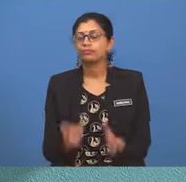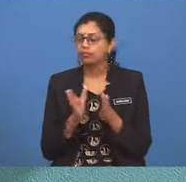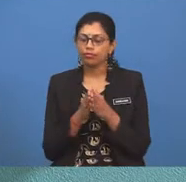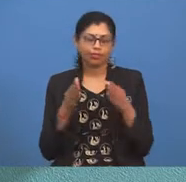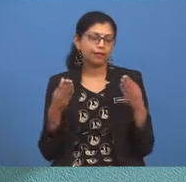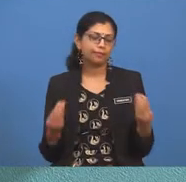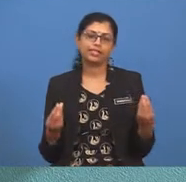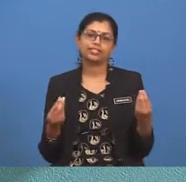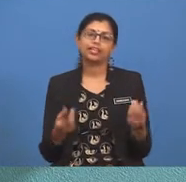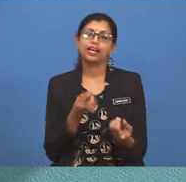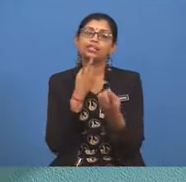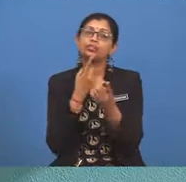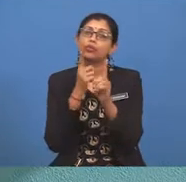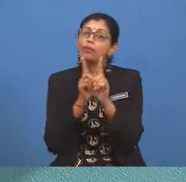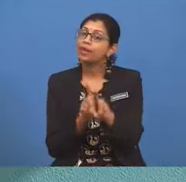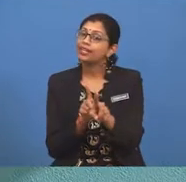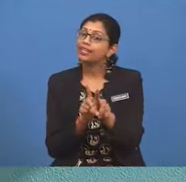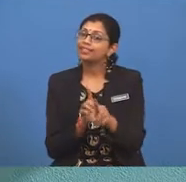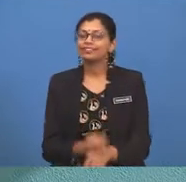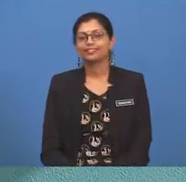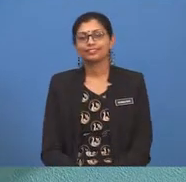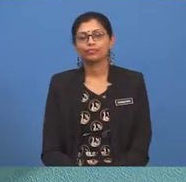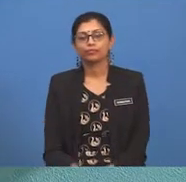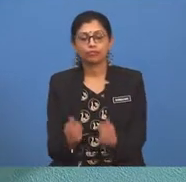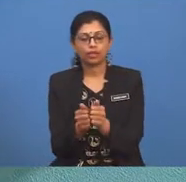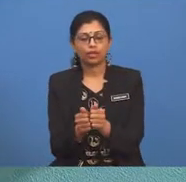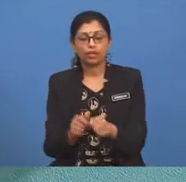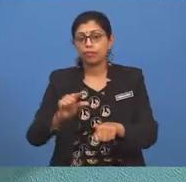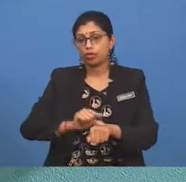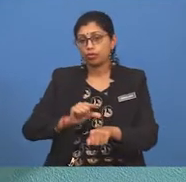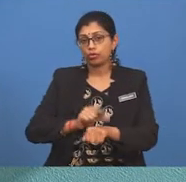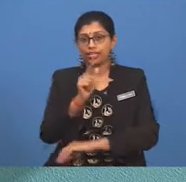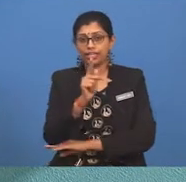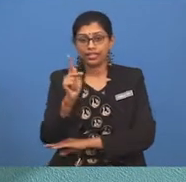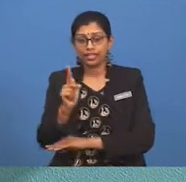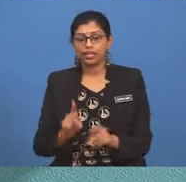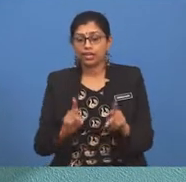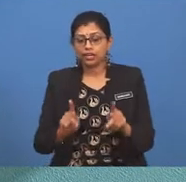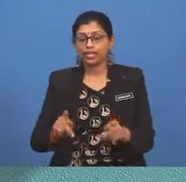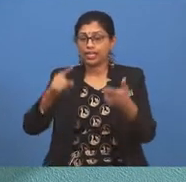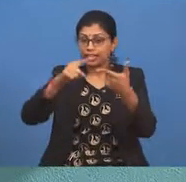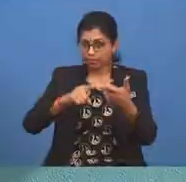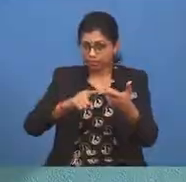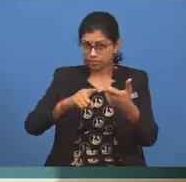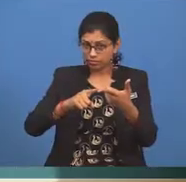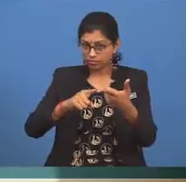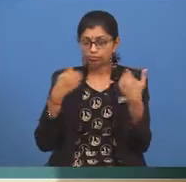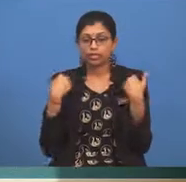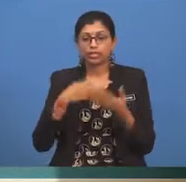Selesailah jawapan kita dengan menggunakan kaedah kedua.